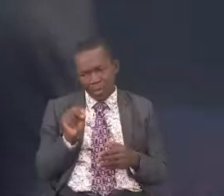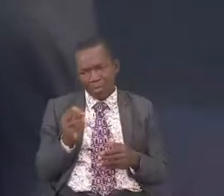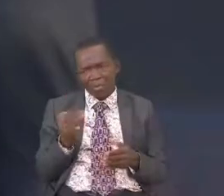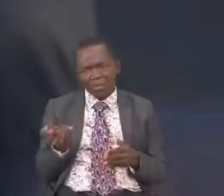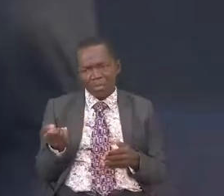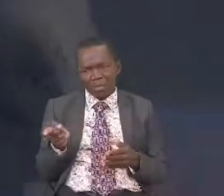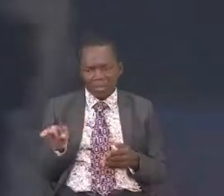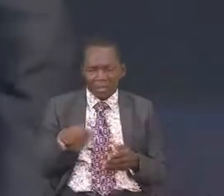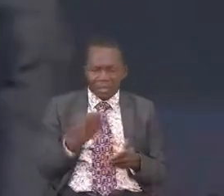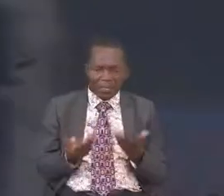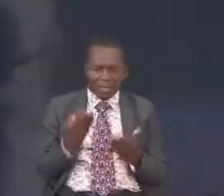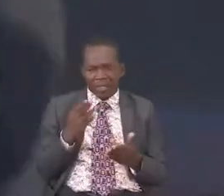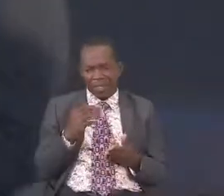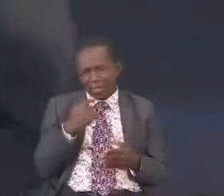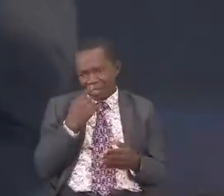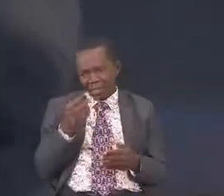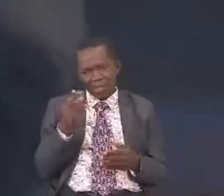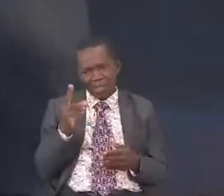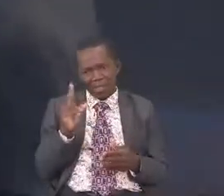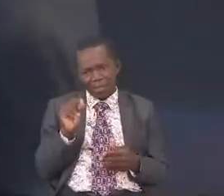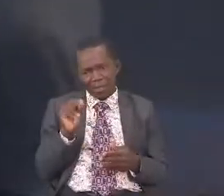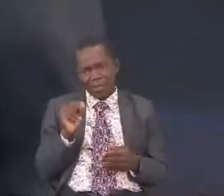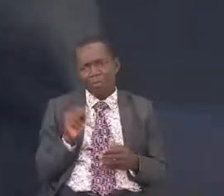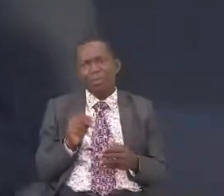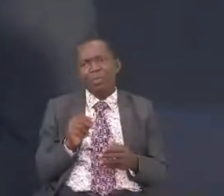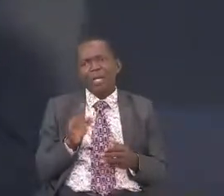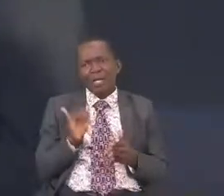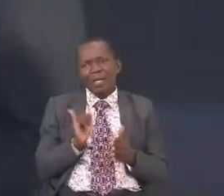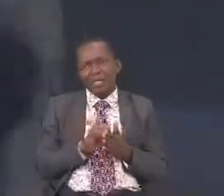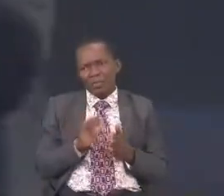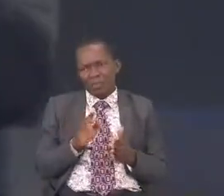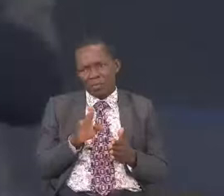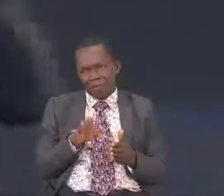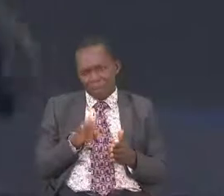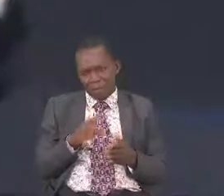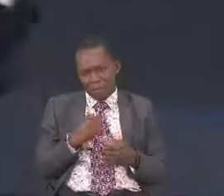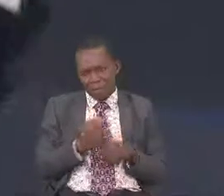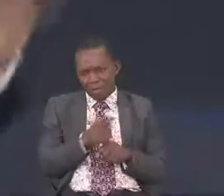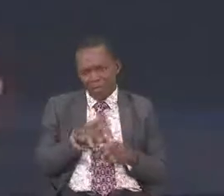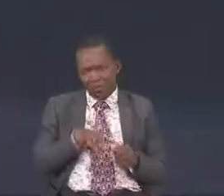là, ils sont plus grands que toi. Ils n'ont pas eu ça. Et c'est toi qui viens ici. Et parce que